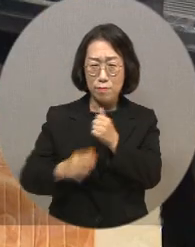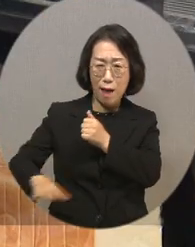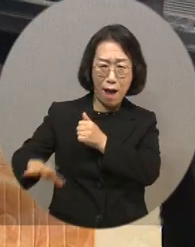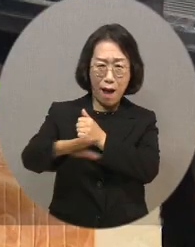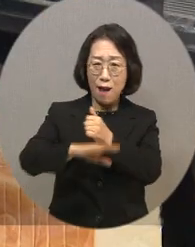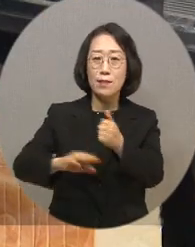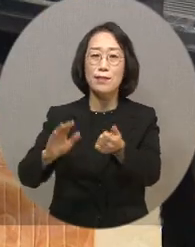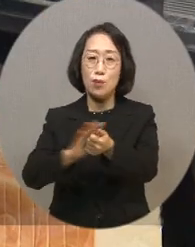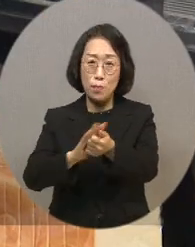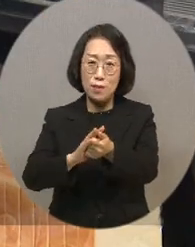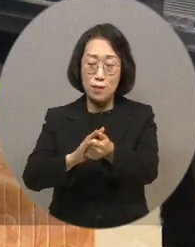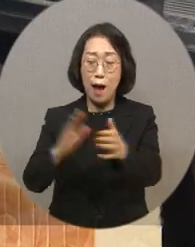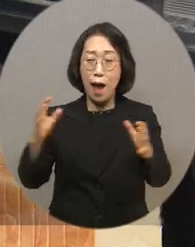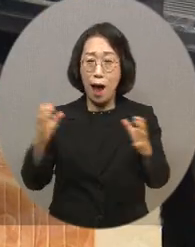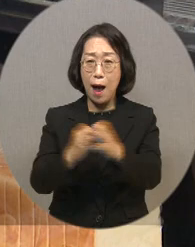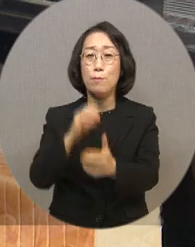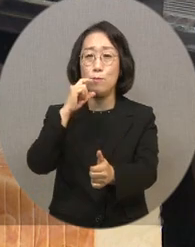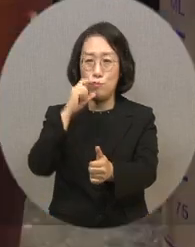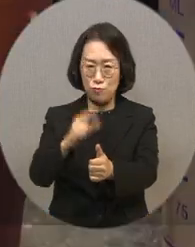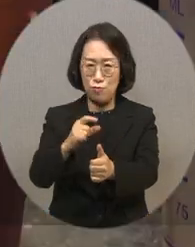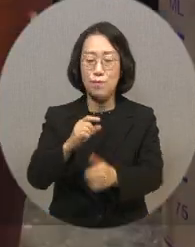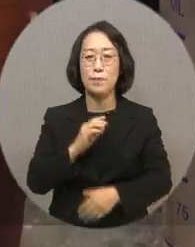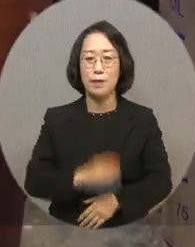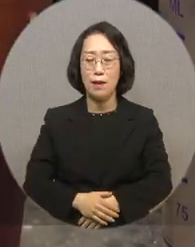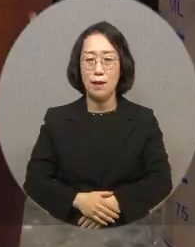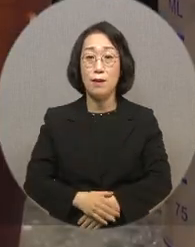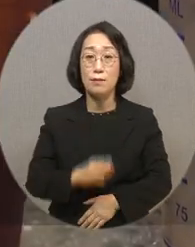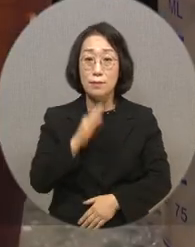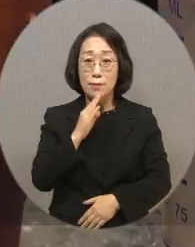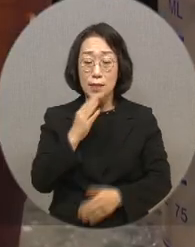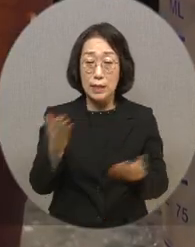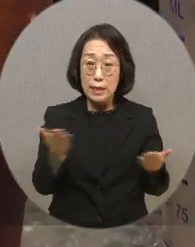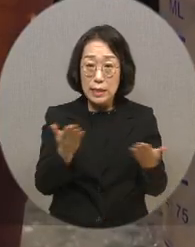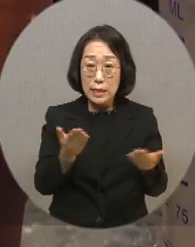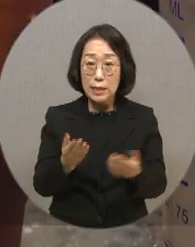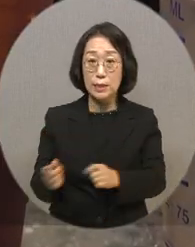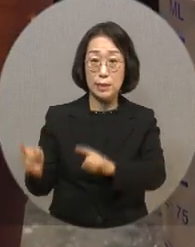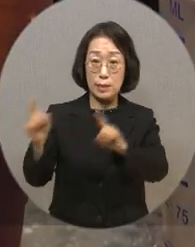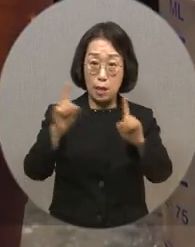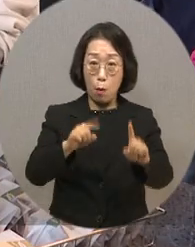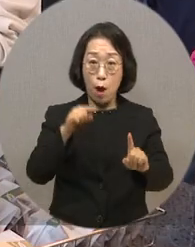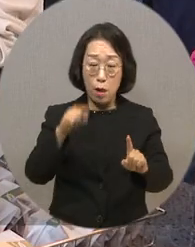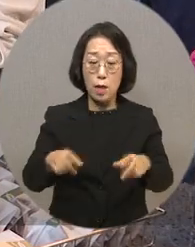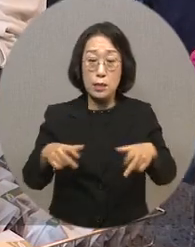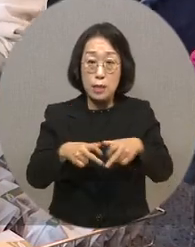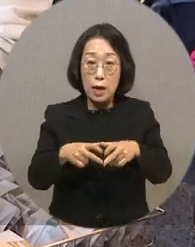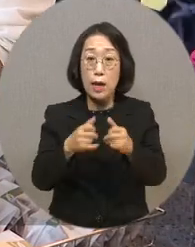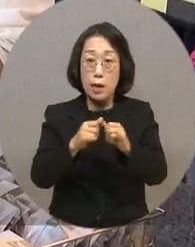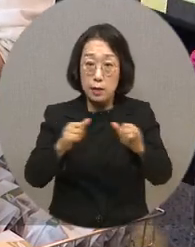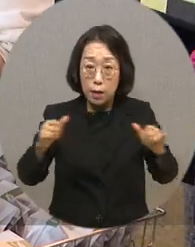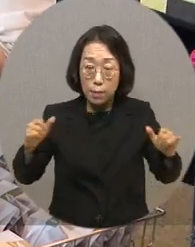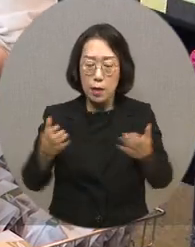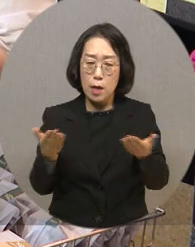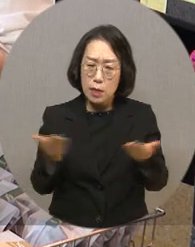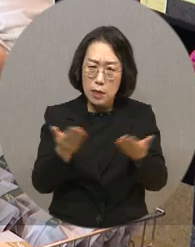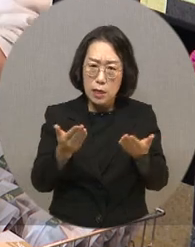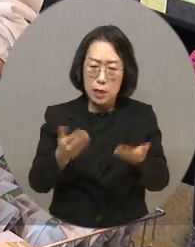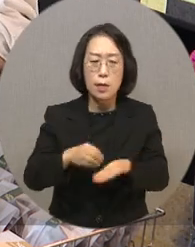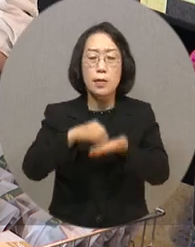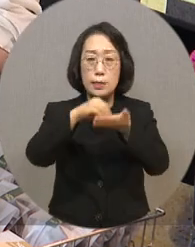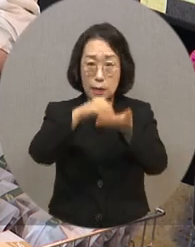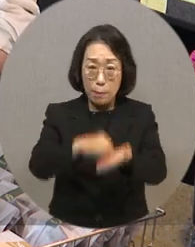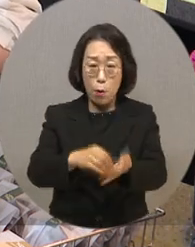서비스들을 말한다, 이렇게 생각하시면 좋을 것 같습니다. 다시 말해서 직업 재활은 장애인들이 일 또 직업 생활을 통해서